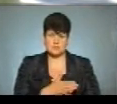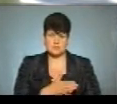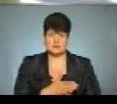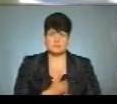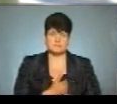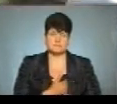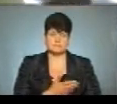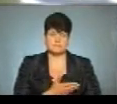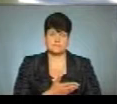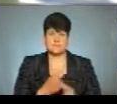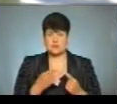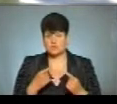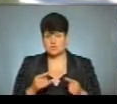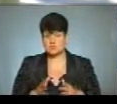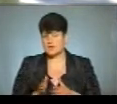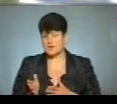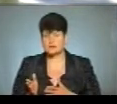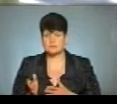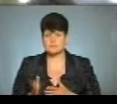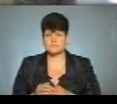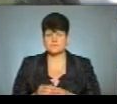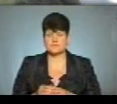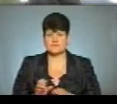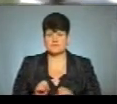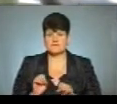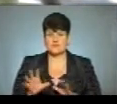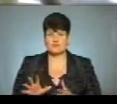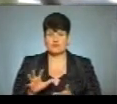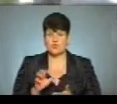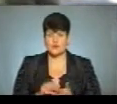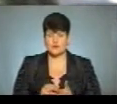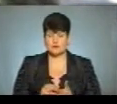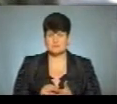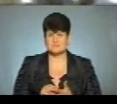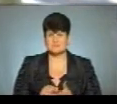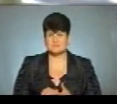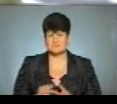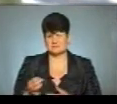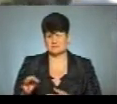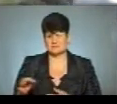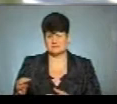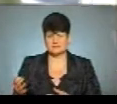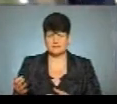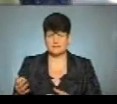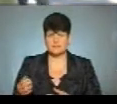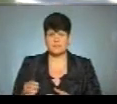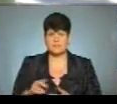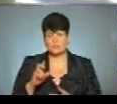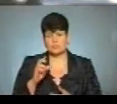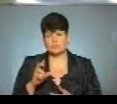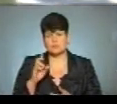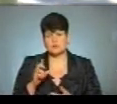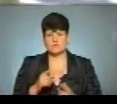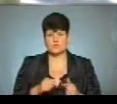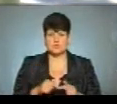який зголосився. Або інший варіант, віддають в оренду за символічною ціною бюджетні